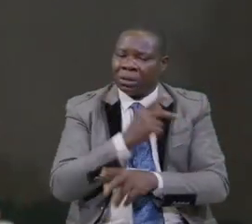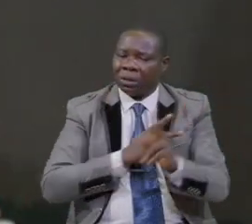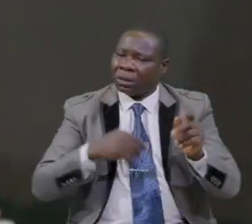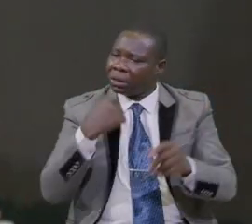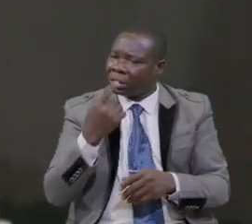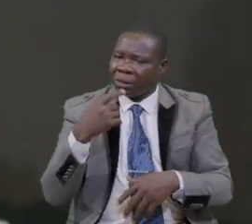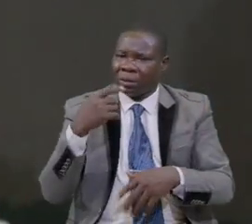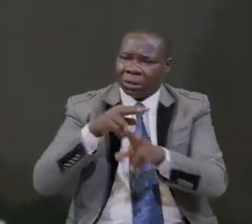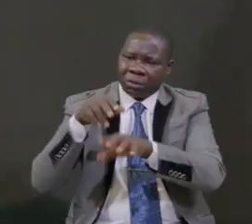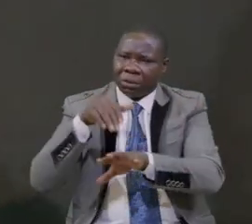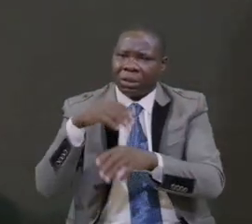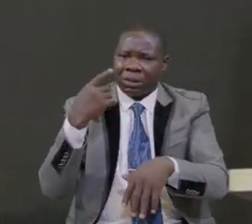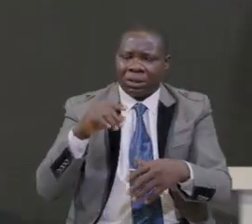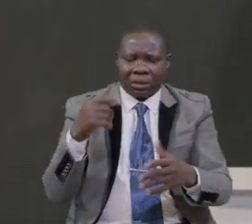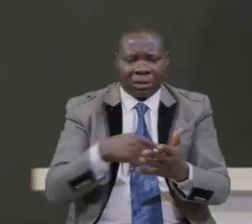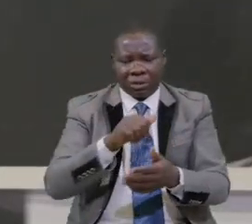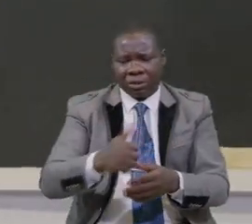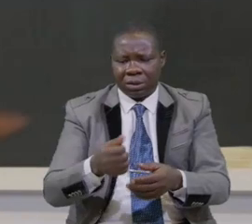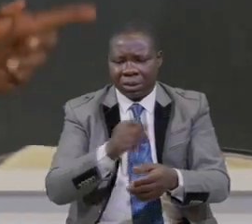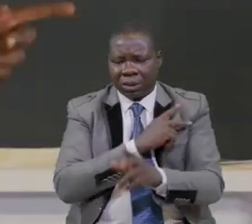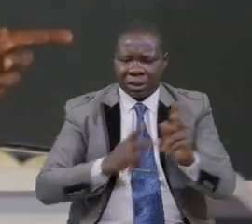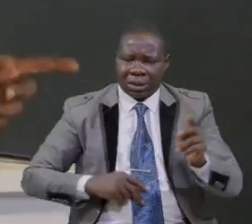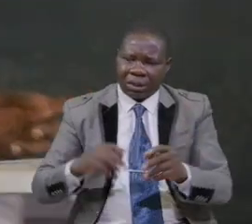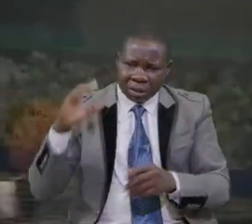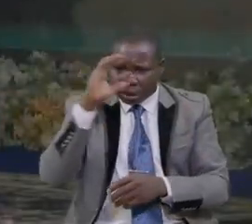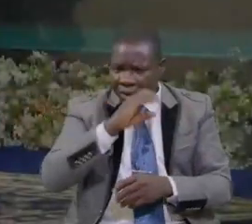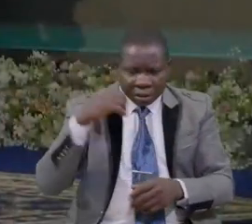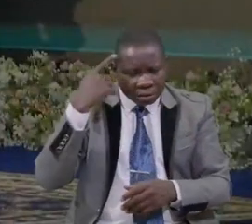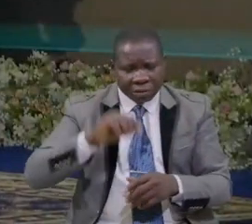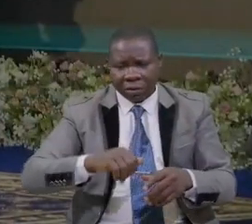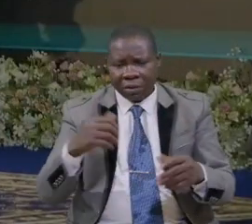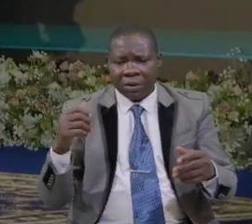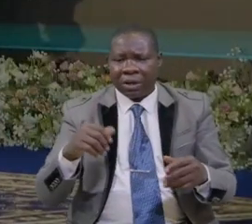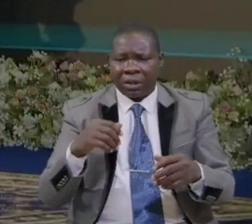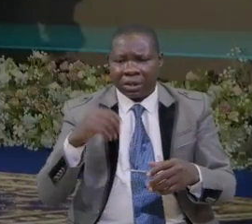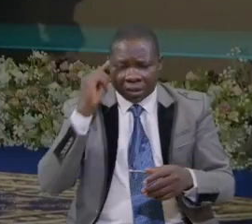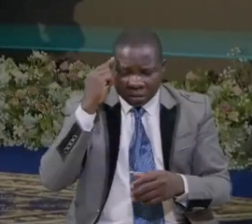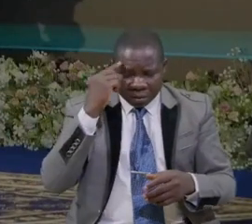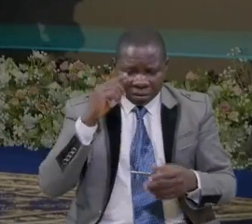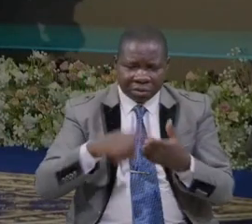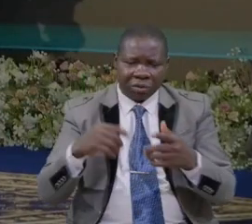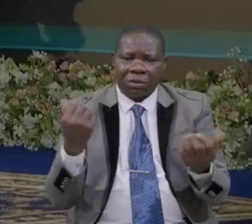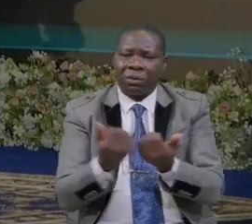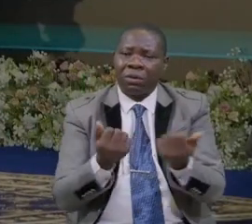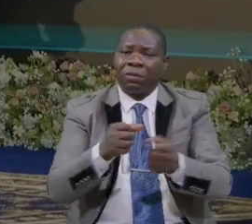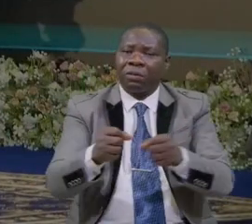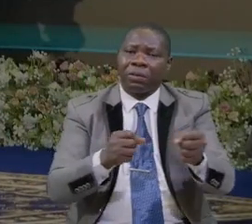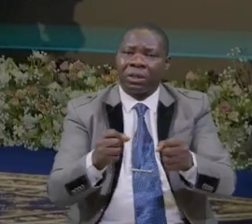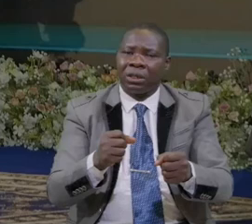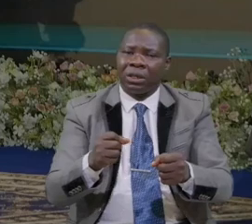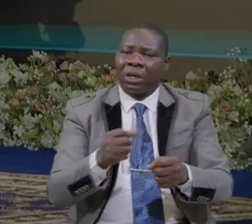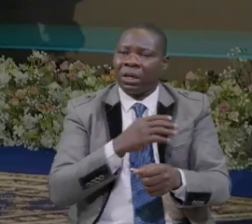regardez ce tout roi-là. Il cherche une raison de guerre. » Élisée a entendu, dit, « Envoie-le vers